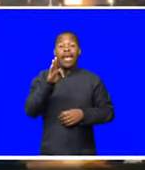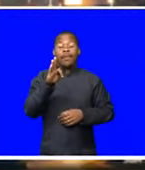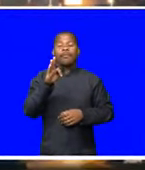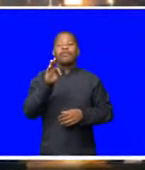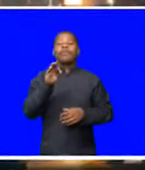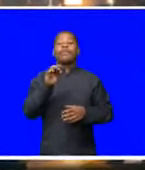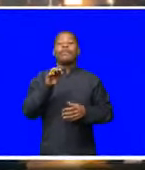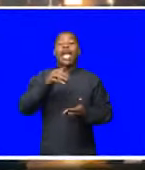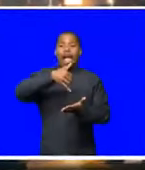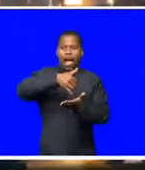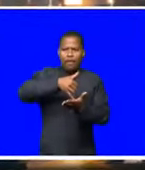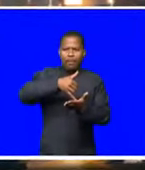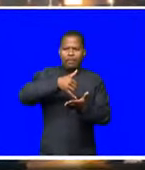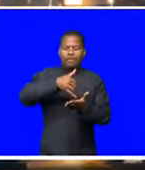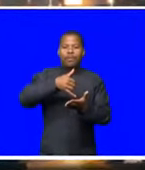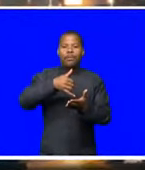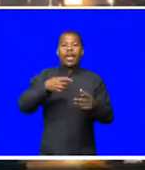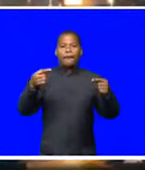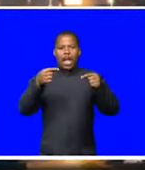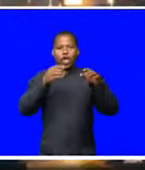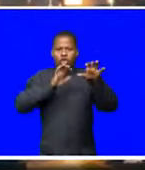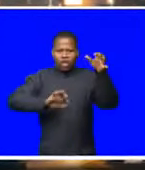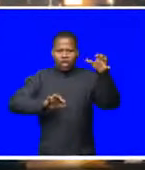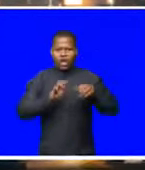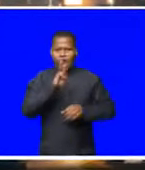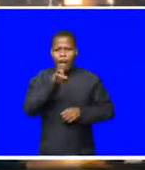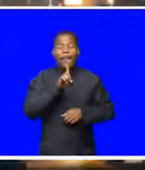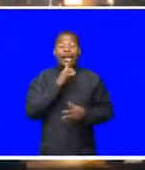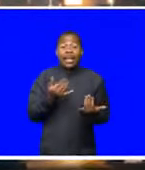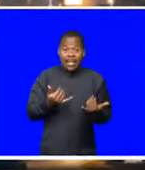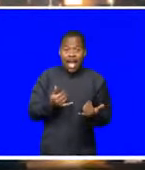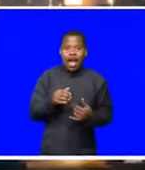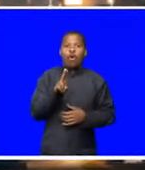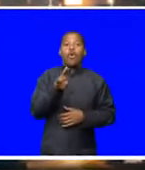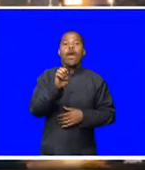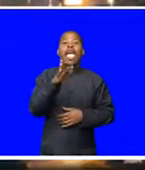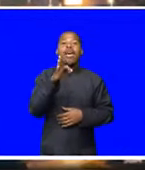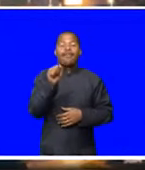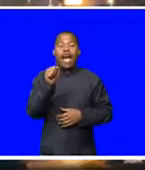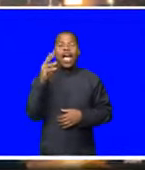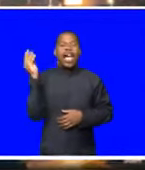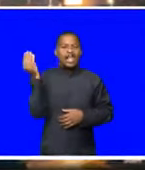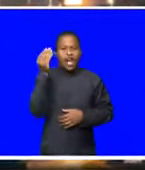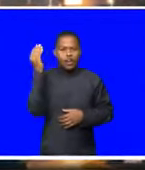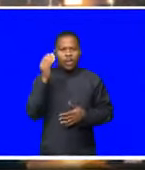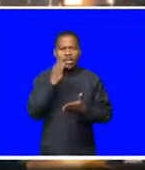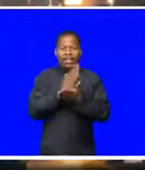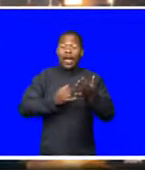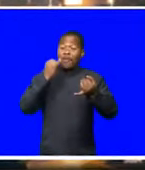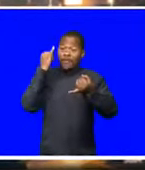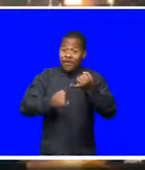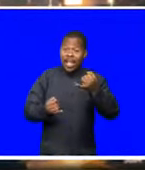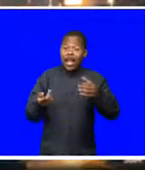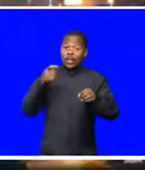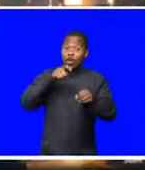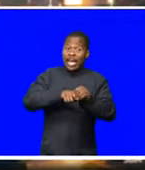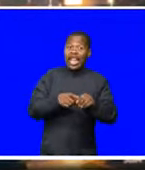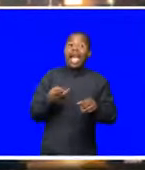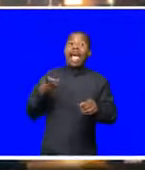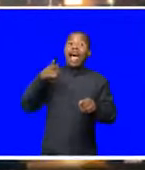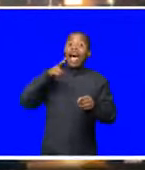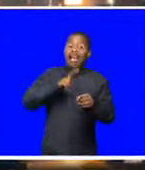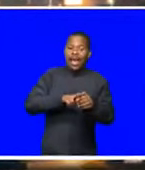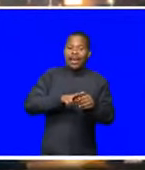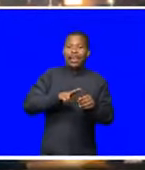kanzi-ke kwanyalo seyikuma-semifinals enzebe ye-UEFA Champions League iphinze-ke ibe semathubeni lamahle kuthi ingaphakamisa-ke